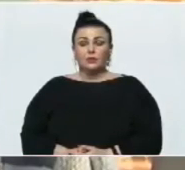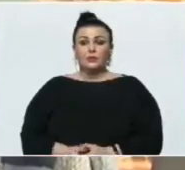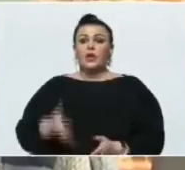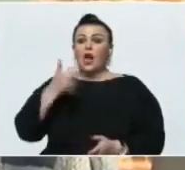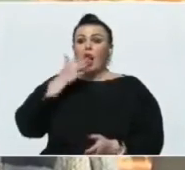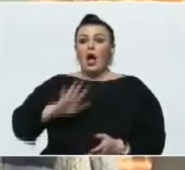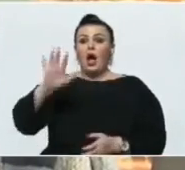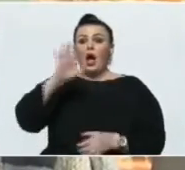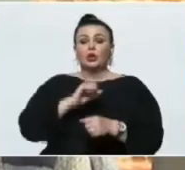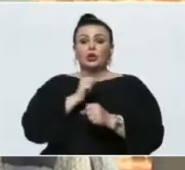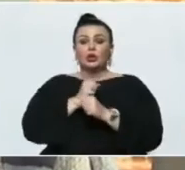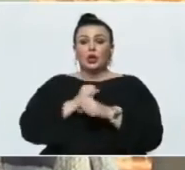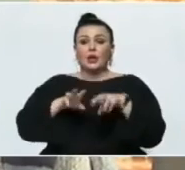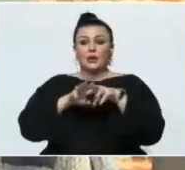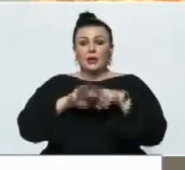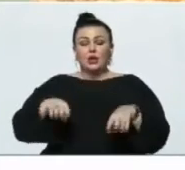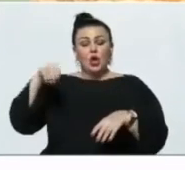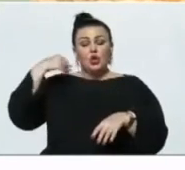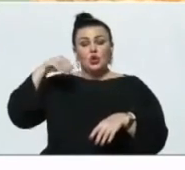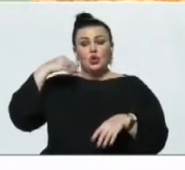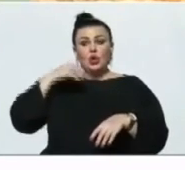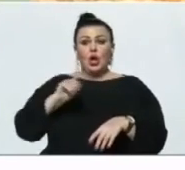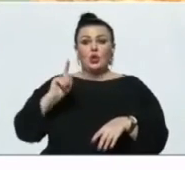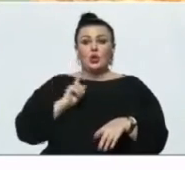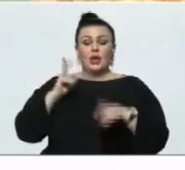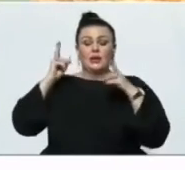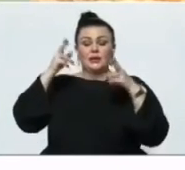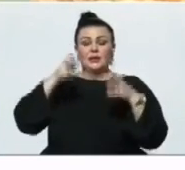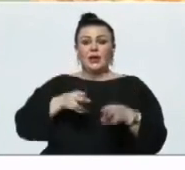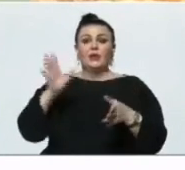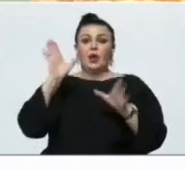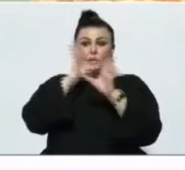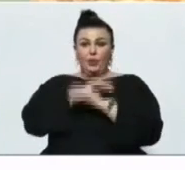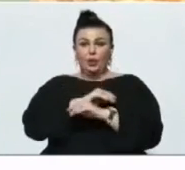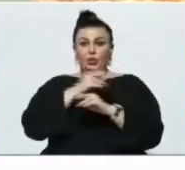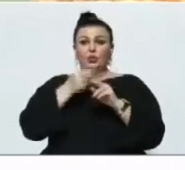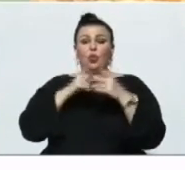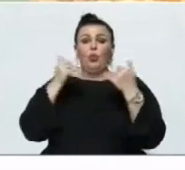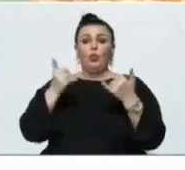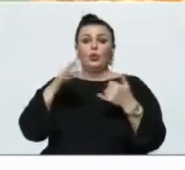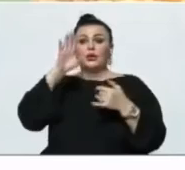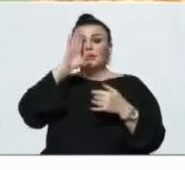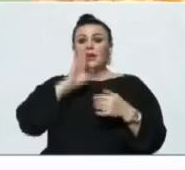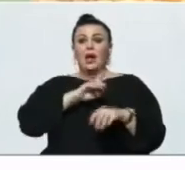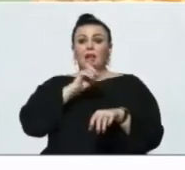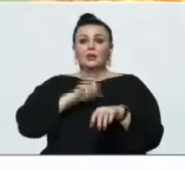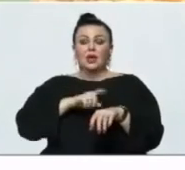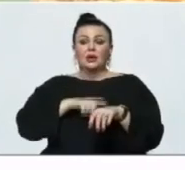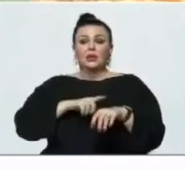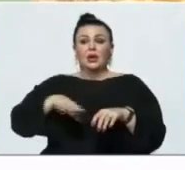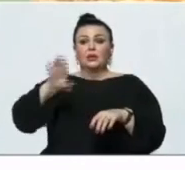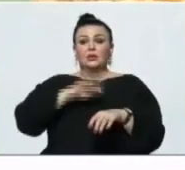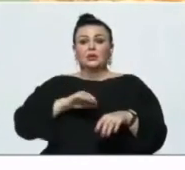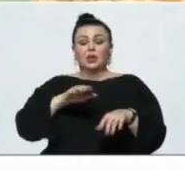Xarici İşlər Naziri Cavad Zərifin Türkiyəyə gözlənilən səfəri baş tutdu. Bugün səhər saatlarında təxminən